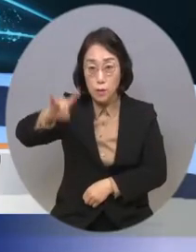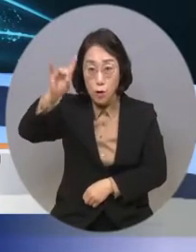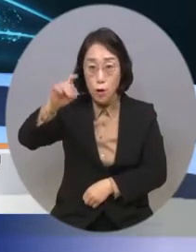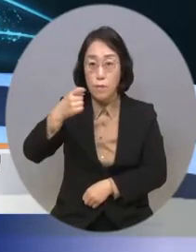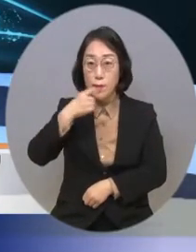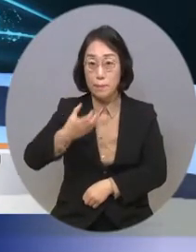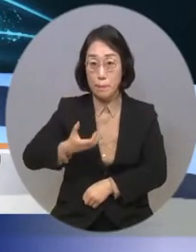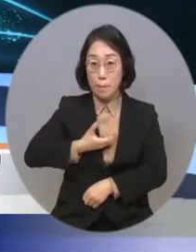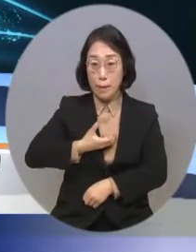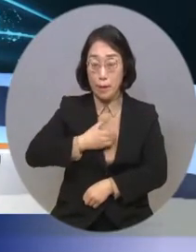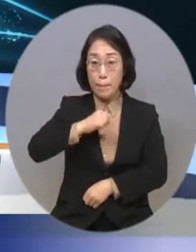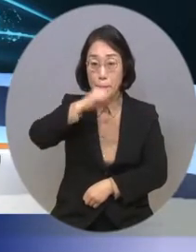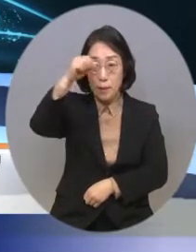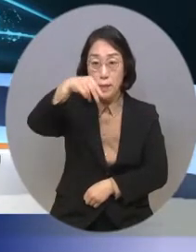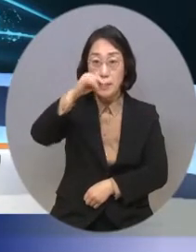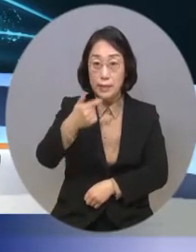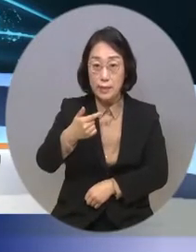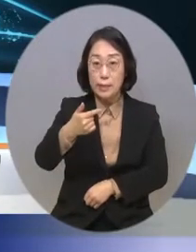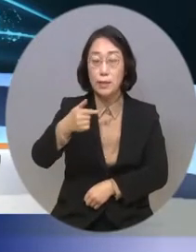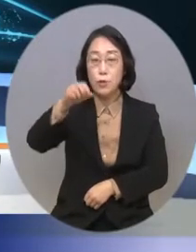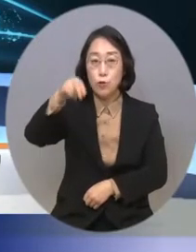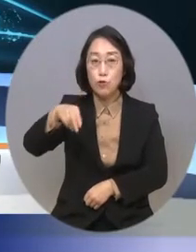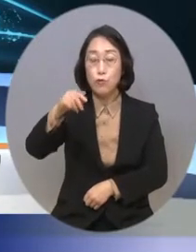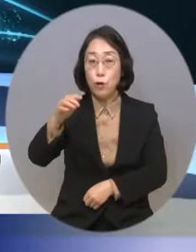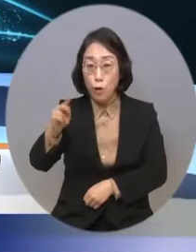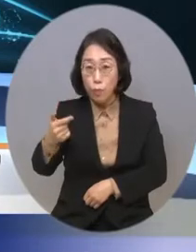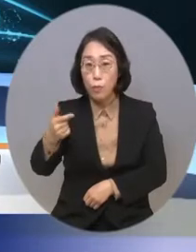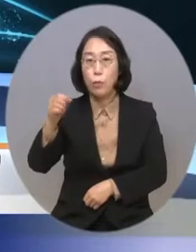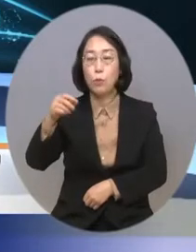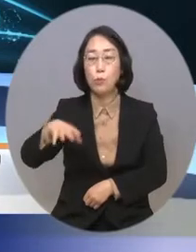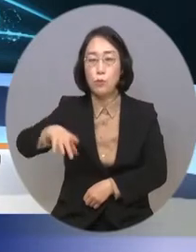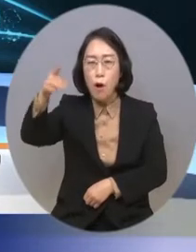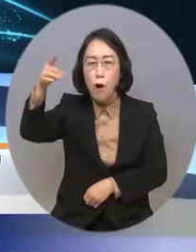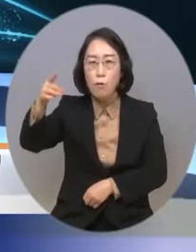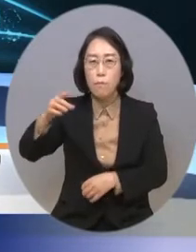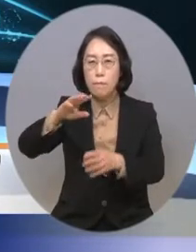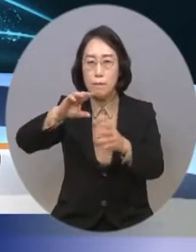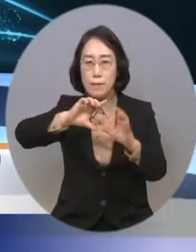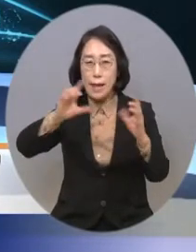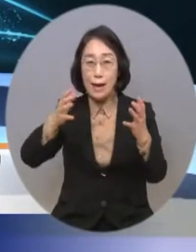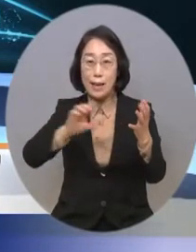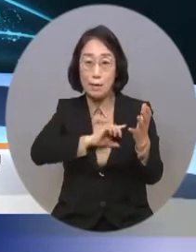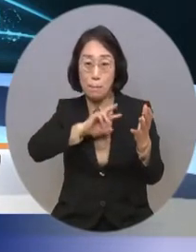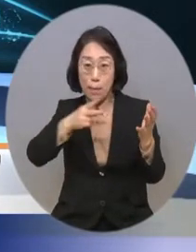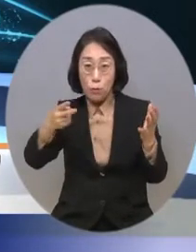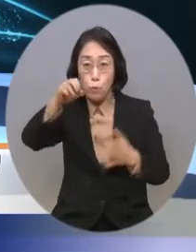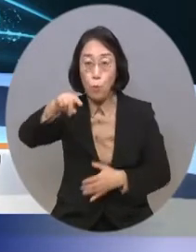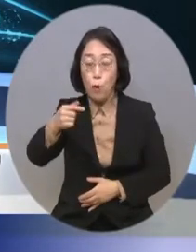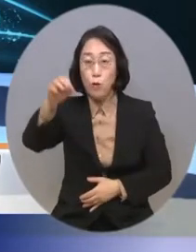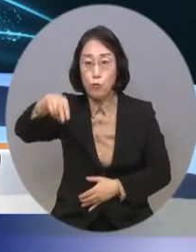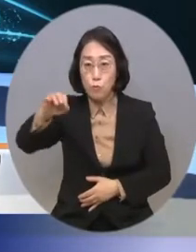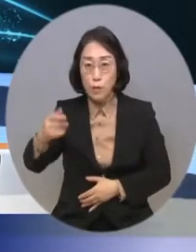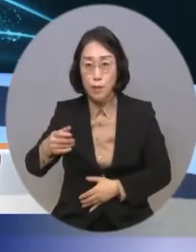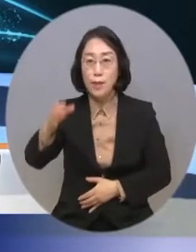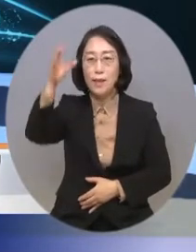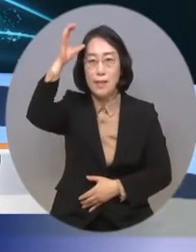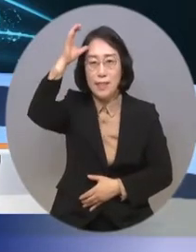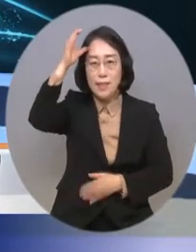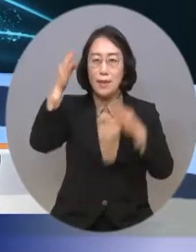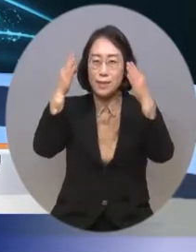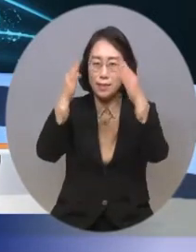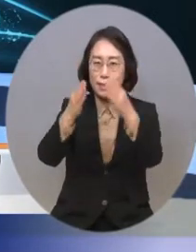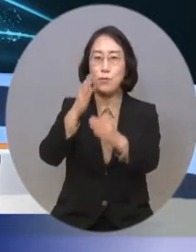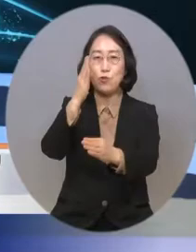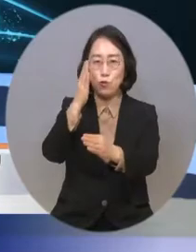획득했던 신의현 선수와 장애인 국가대표 첫 귀화 선수죠. 원유민 선수가 주목받고 있습니다. 박성용